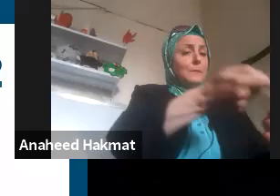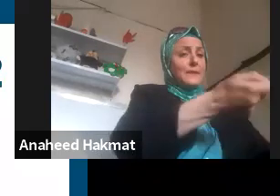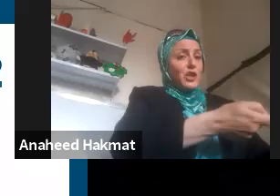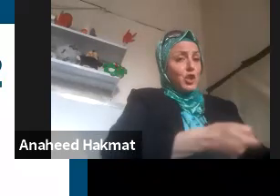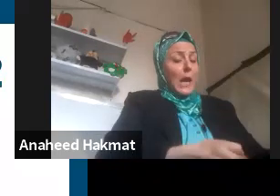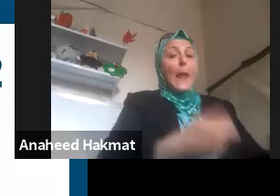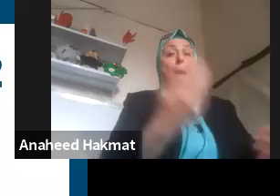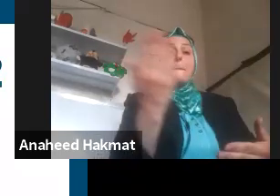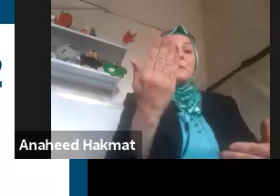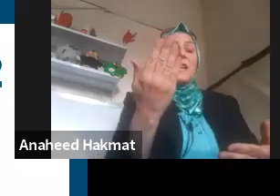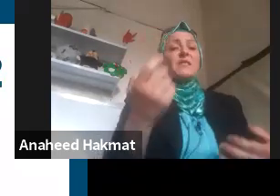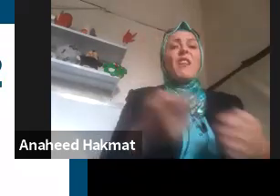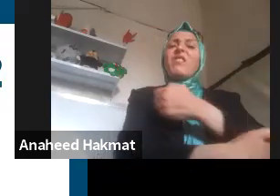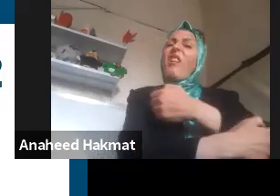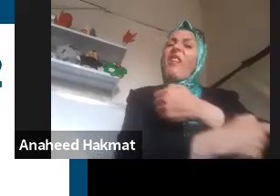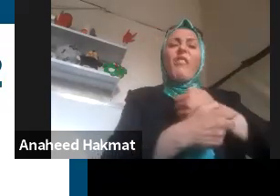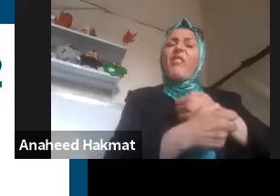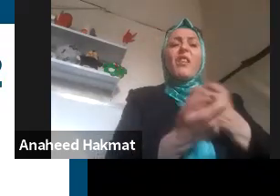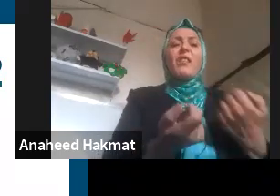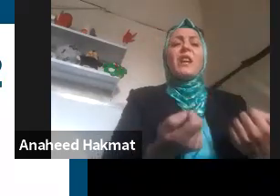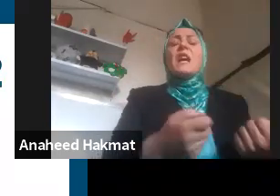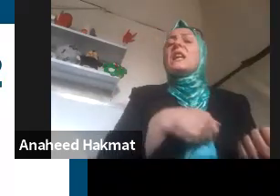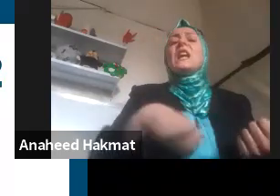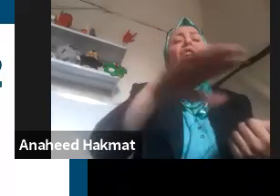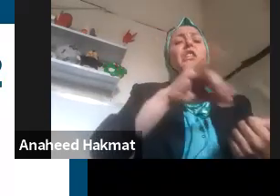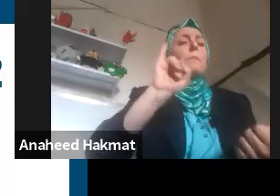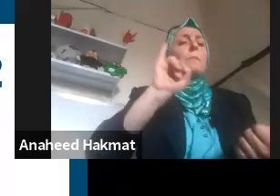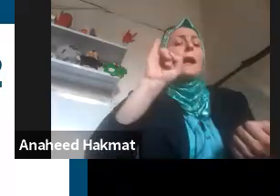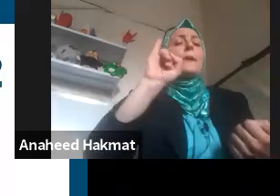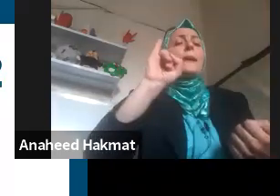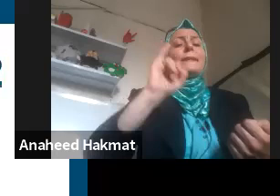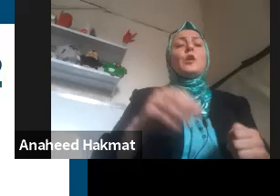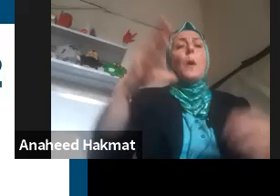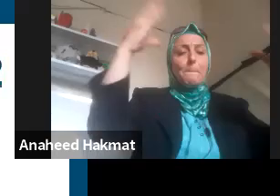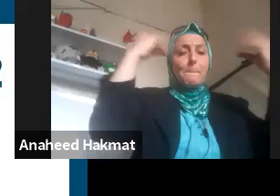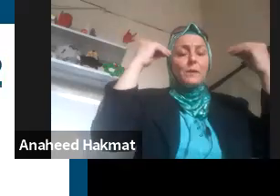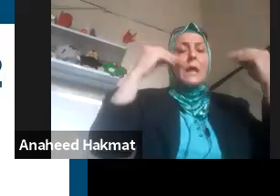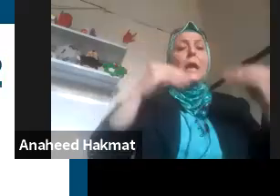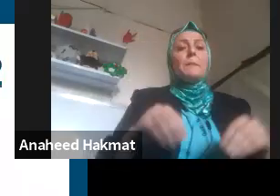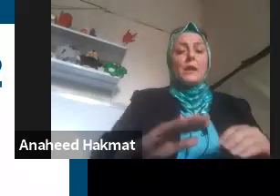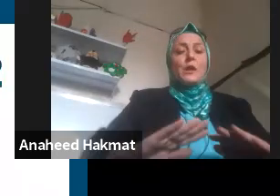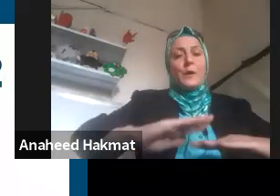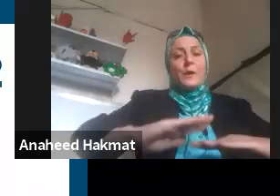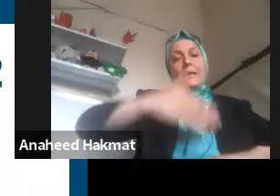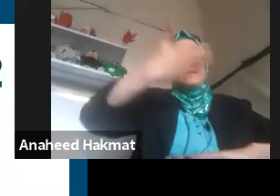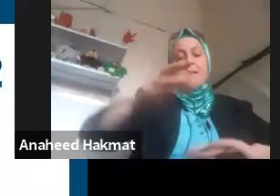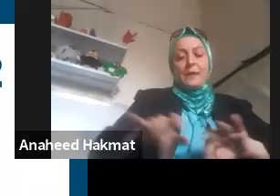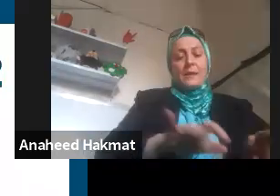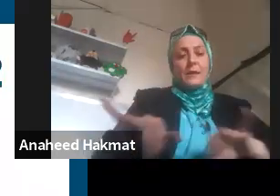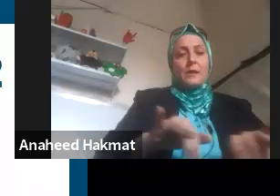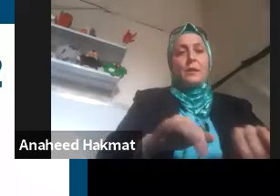من المواد التكنولوجيا أو المعلوماتية، يعني مثلاً لابتوب، آيباد أو حيالة مواد